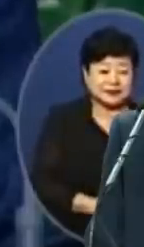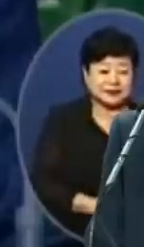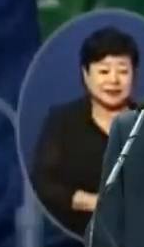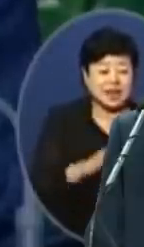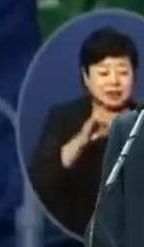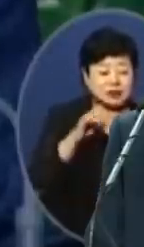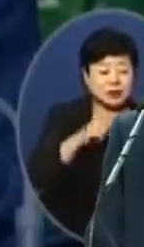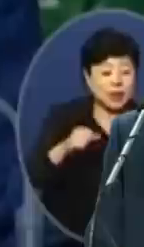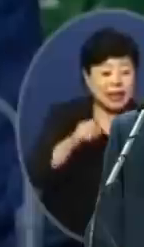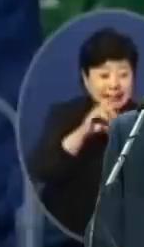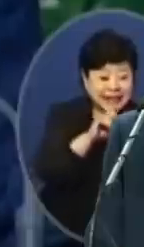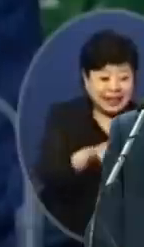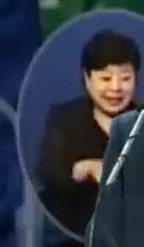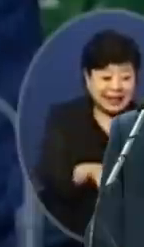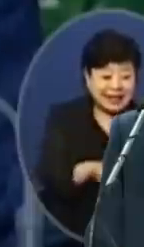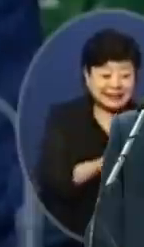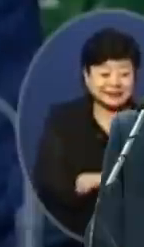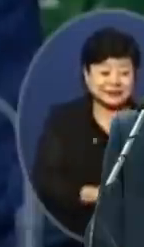전도 활동을 할 때